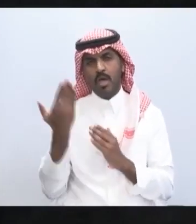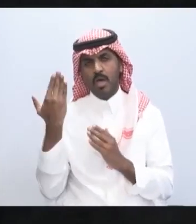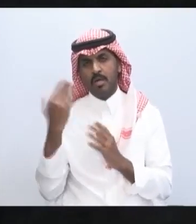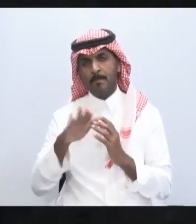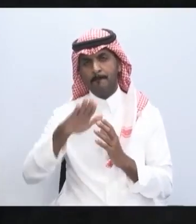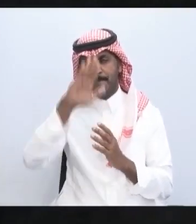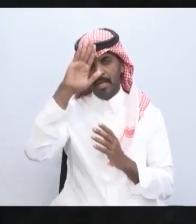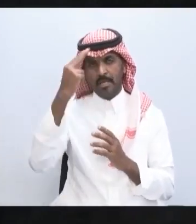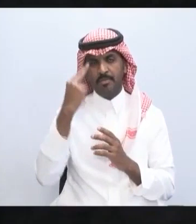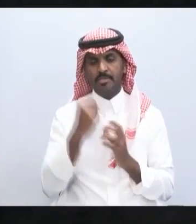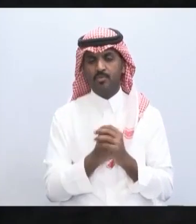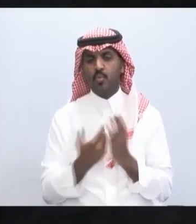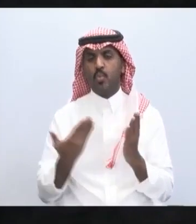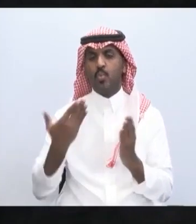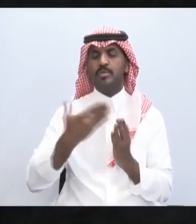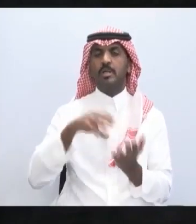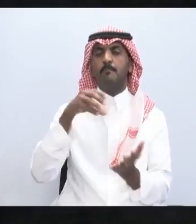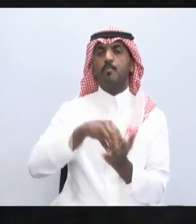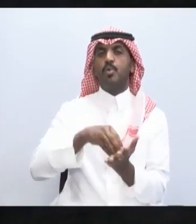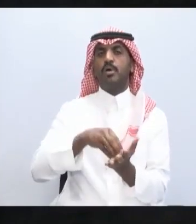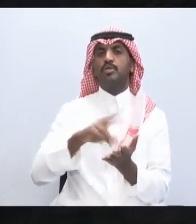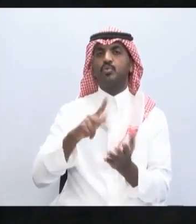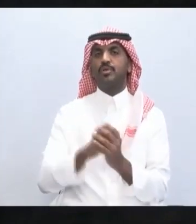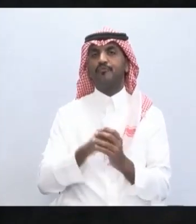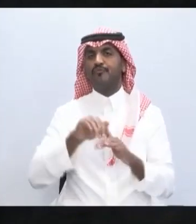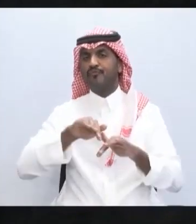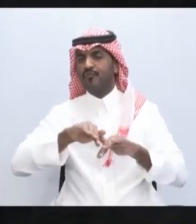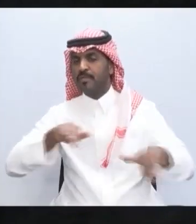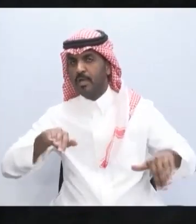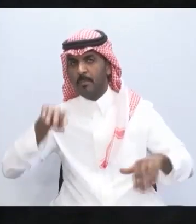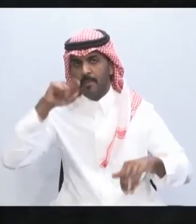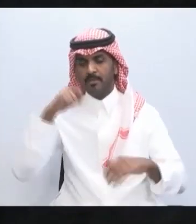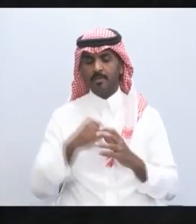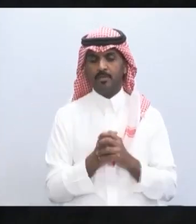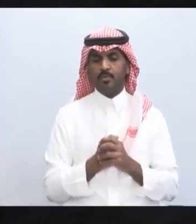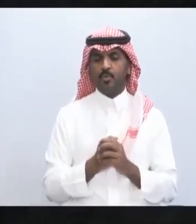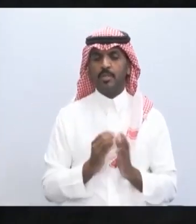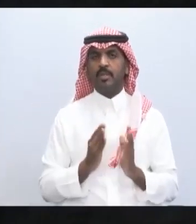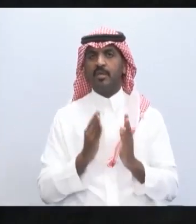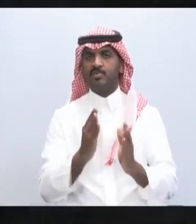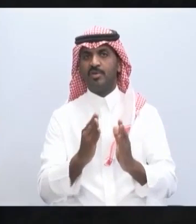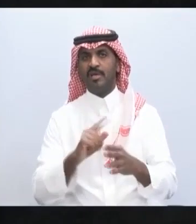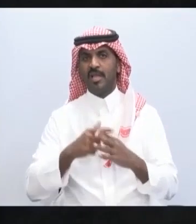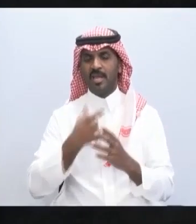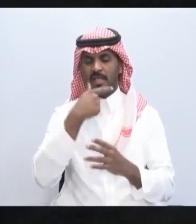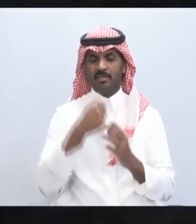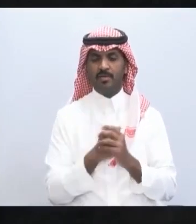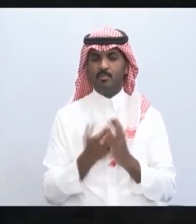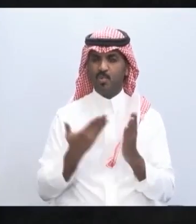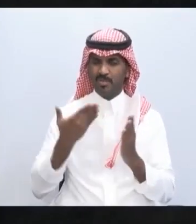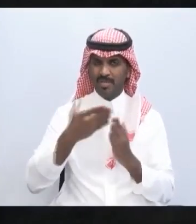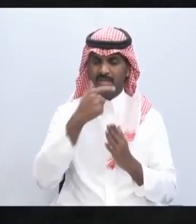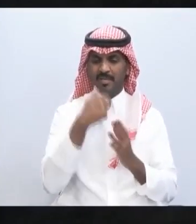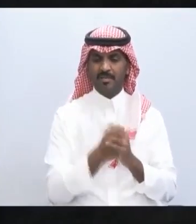عندما وصلوا الى موقع الشوكي انفصل ببعض من رجاله واتجهوا الى الرياض فلما وصل